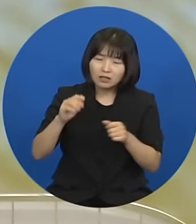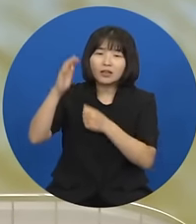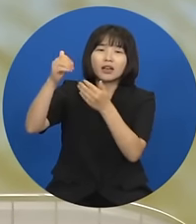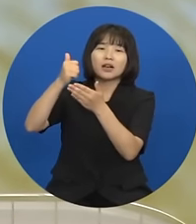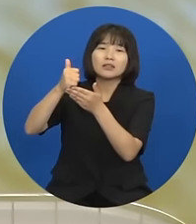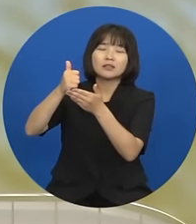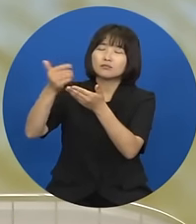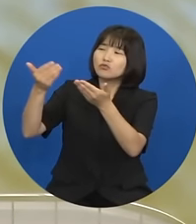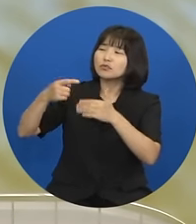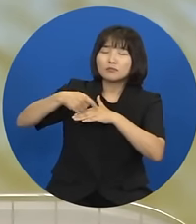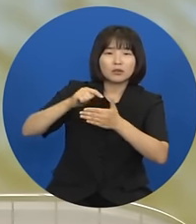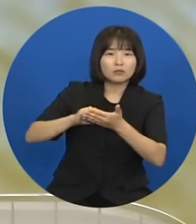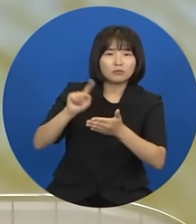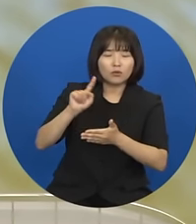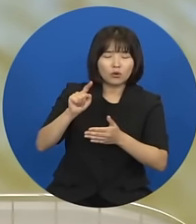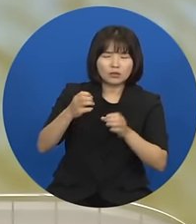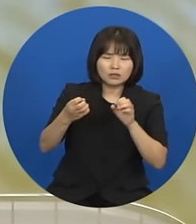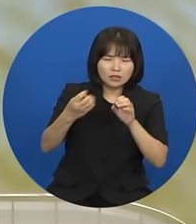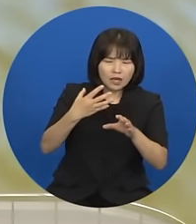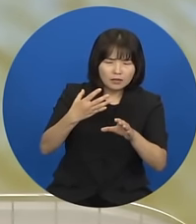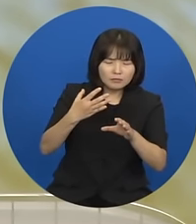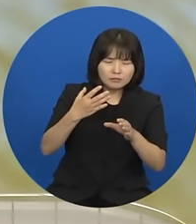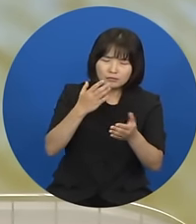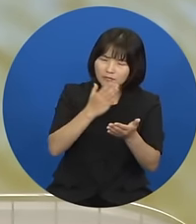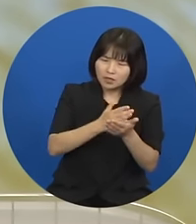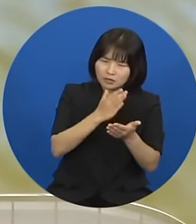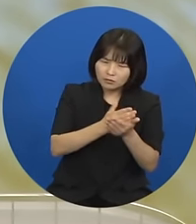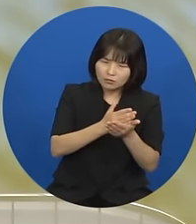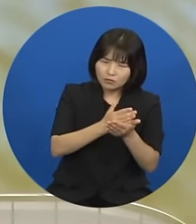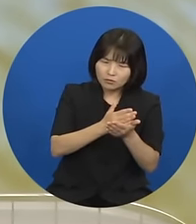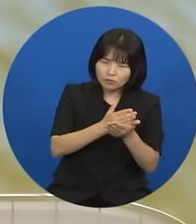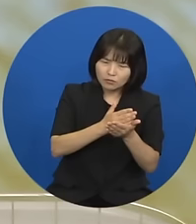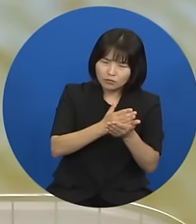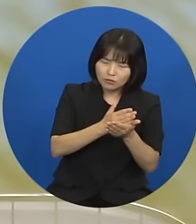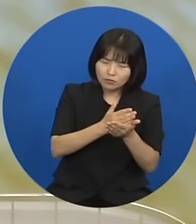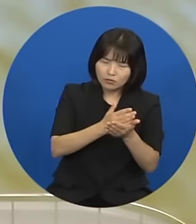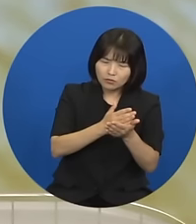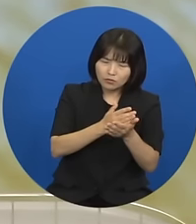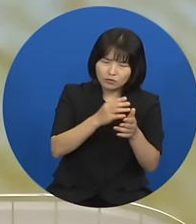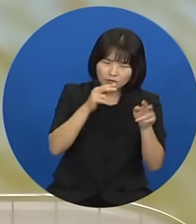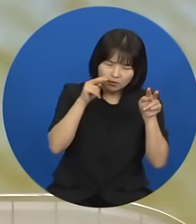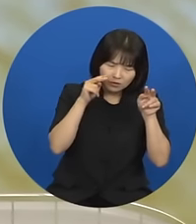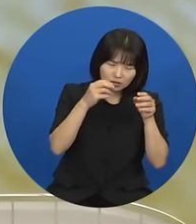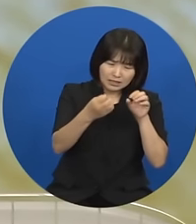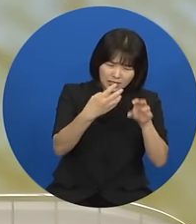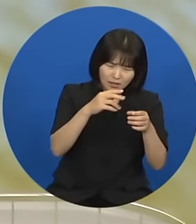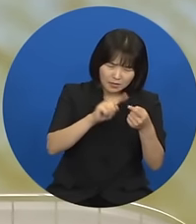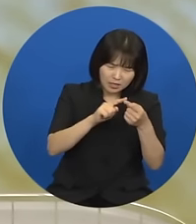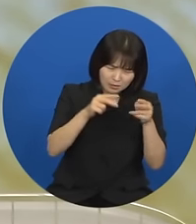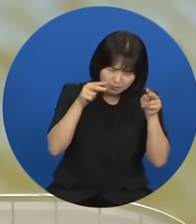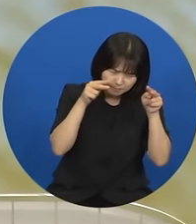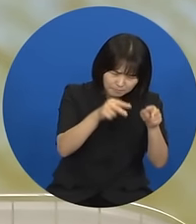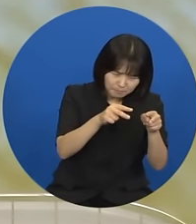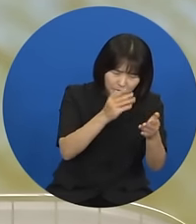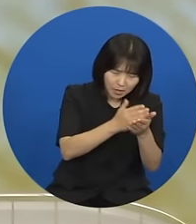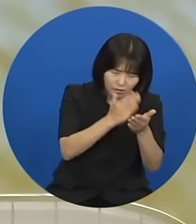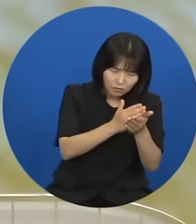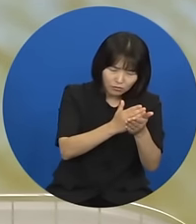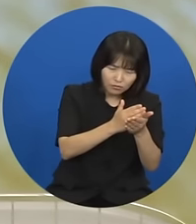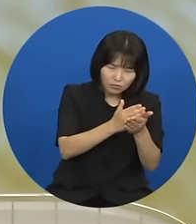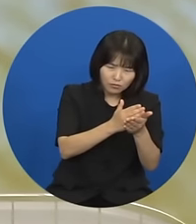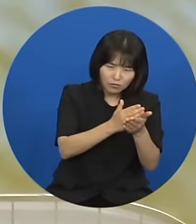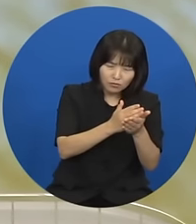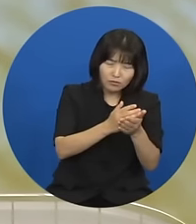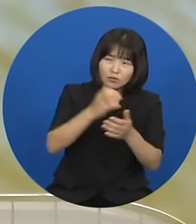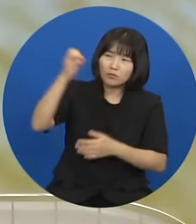답을 구하는 곳에서 너희의 시선을 옮기라는 거였어요. 어디로 옮기느냐? 바로